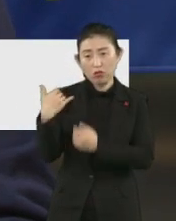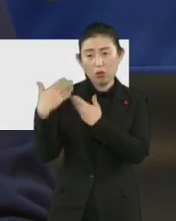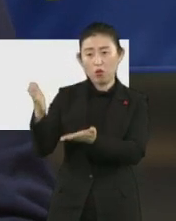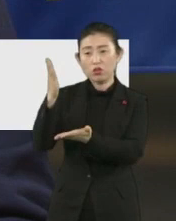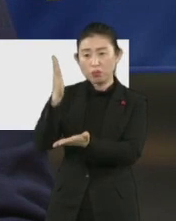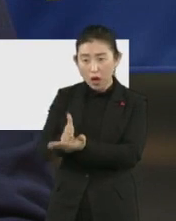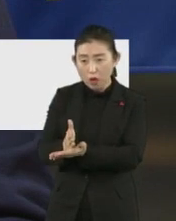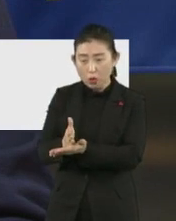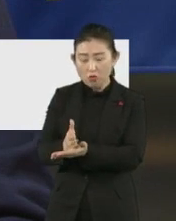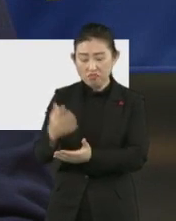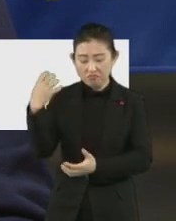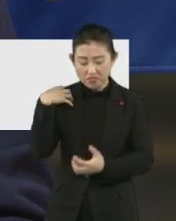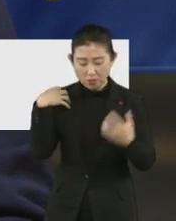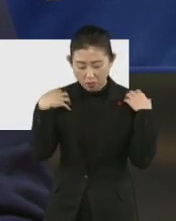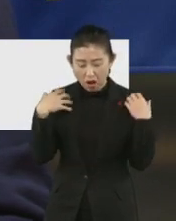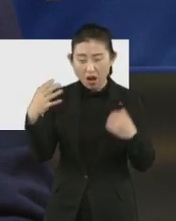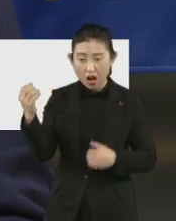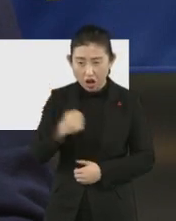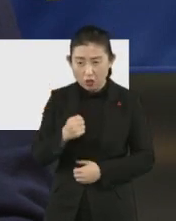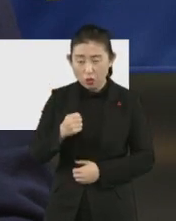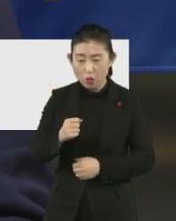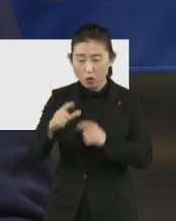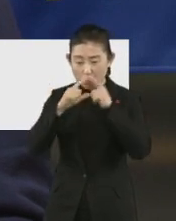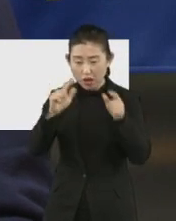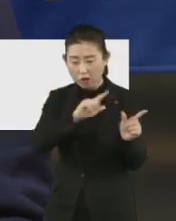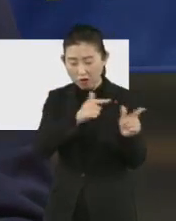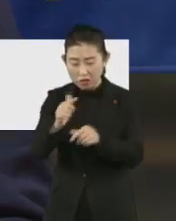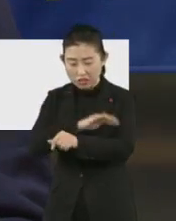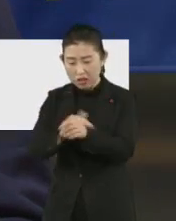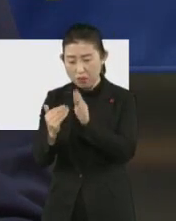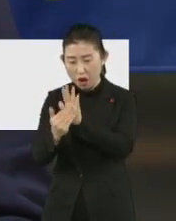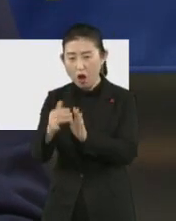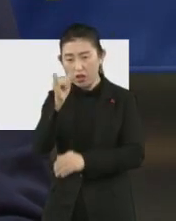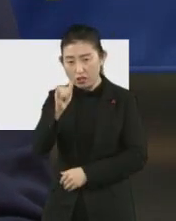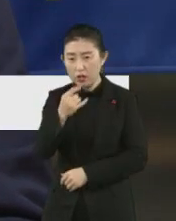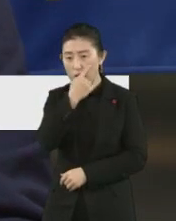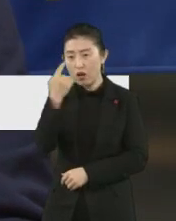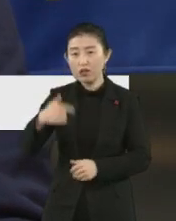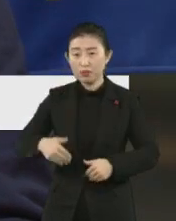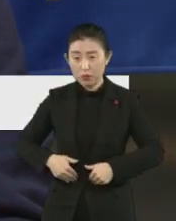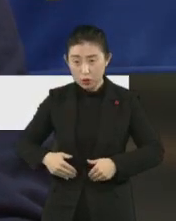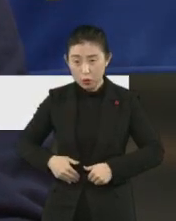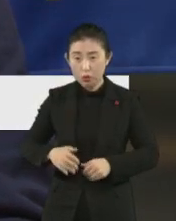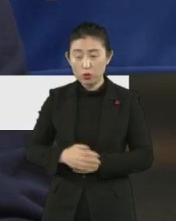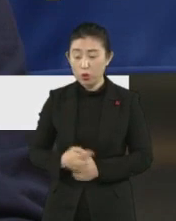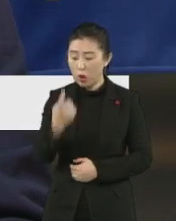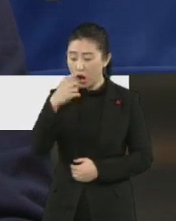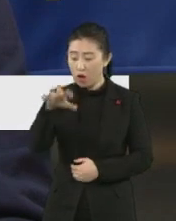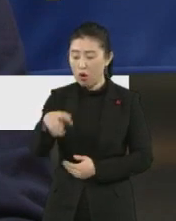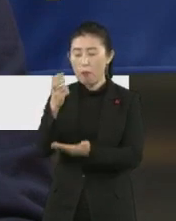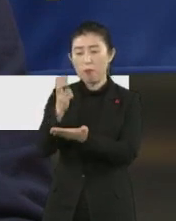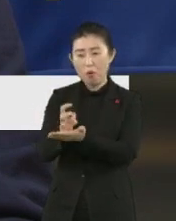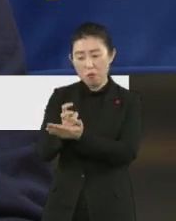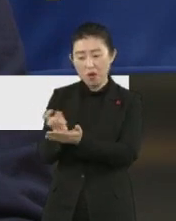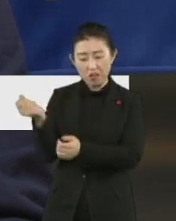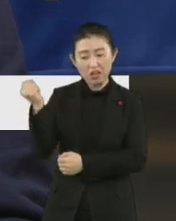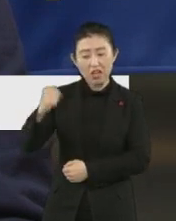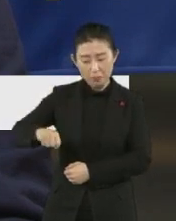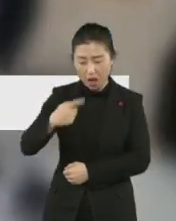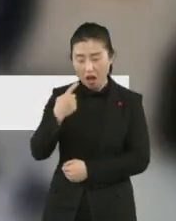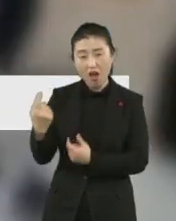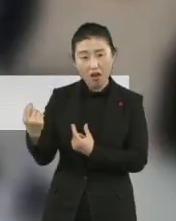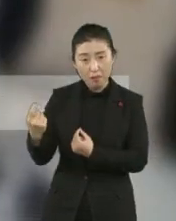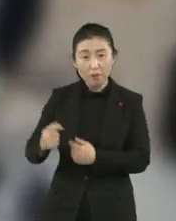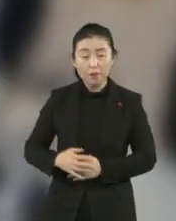않고 책임을 지고 반역을 할 필요가 있다고 생각합니다 그리고 학원 법에 저촉될 소지도 있기